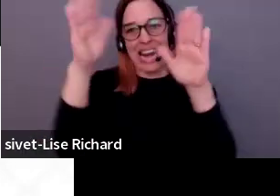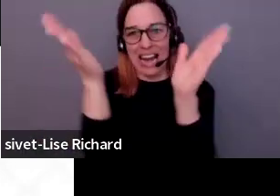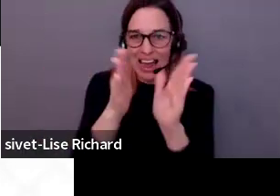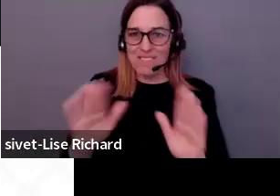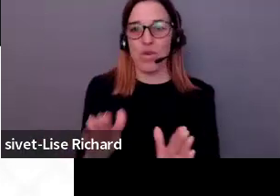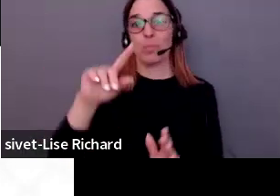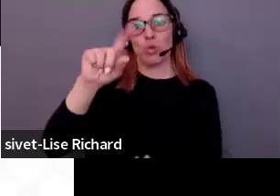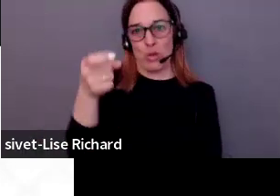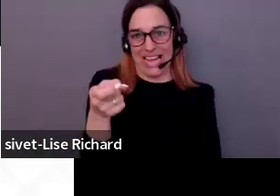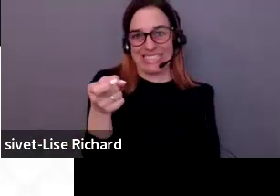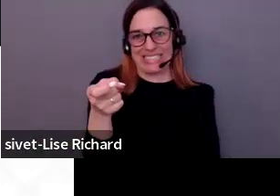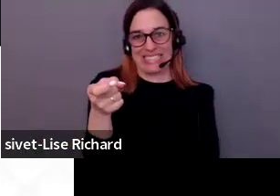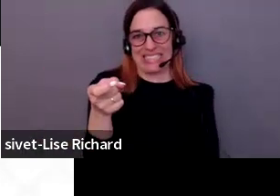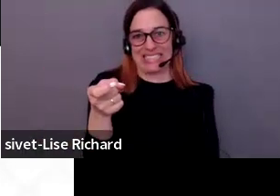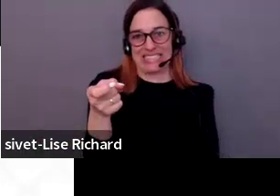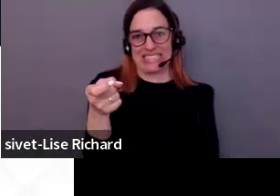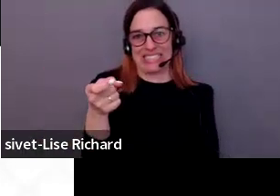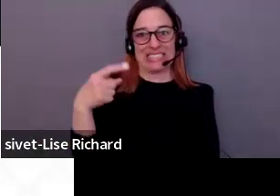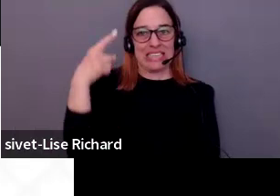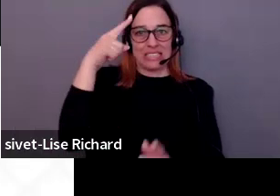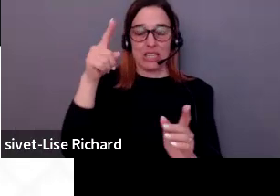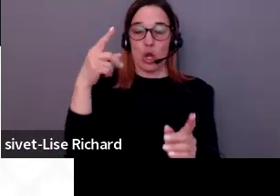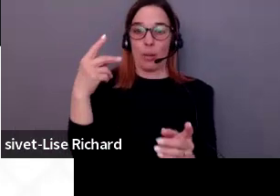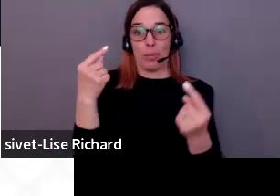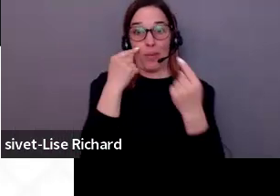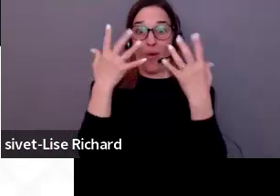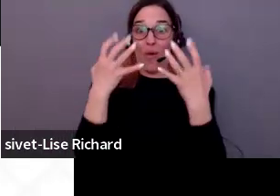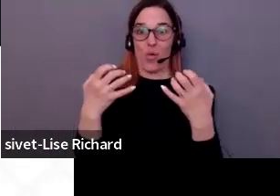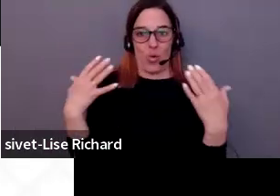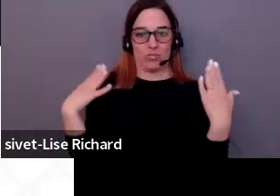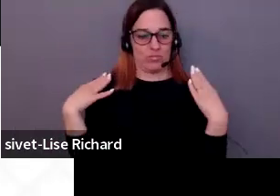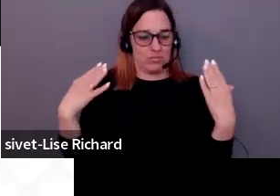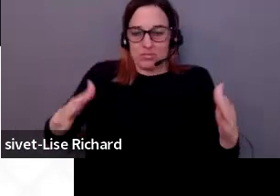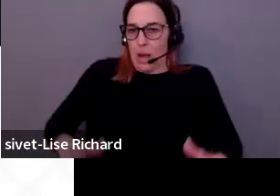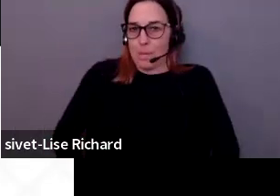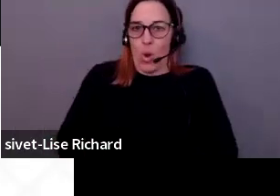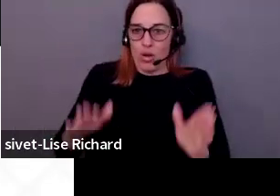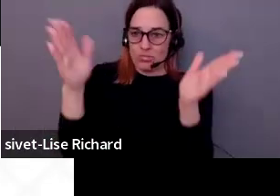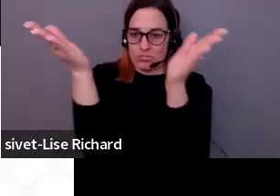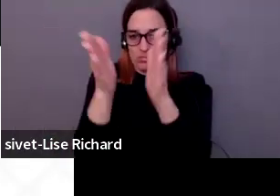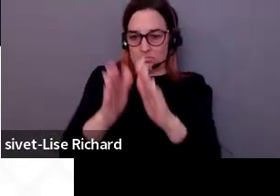OK? C'est juste le trompe-l'œil qu'on cherche à avoir.